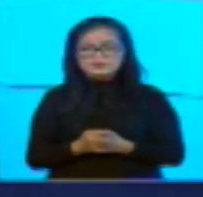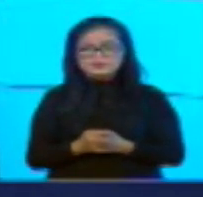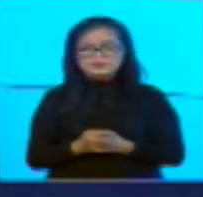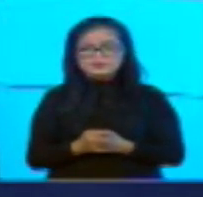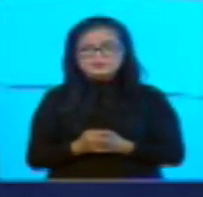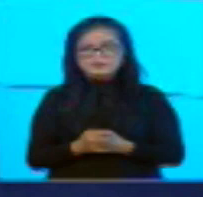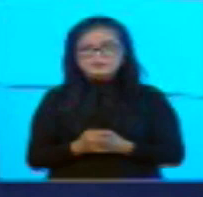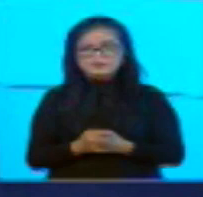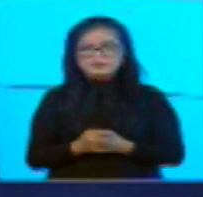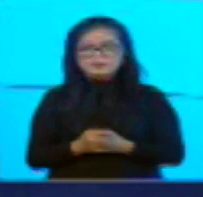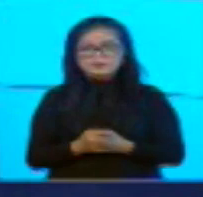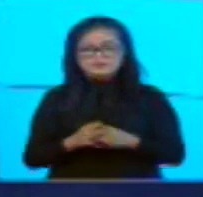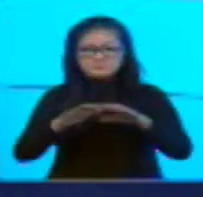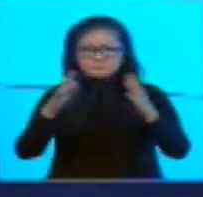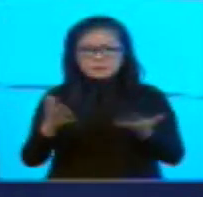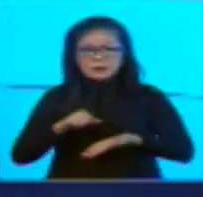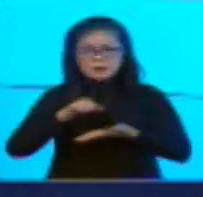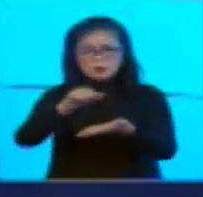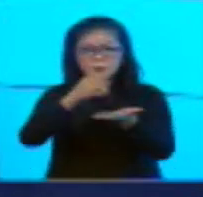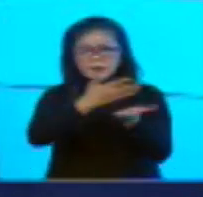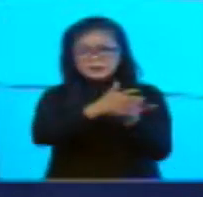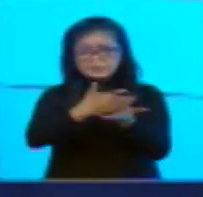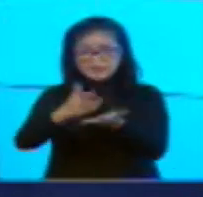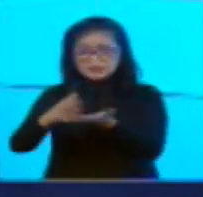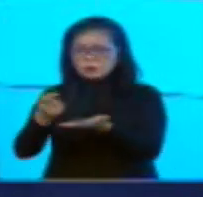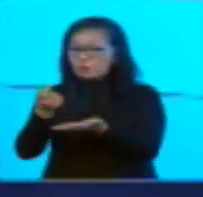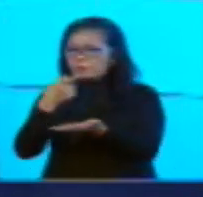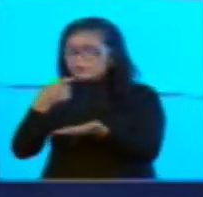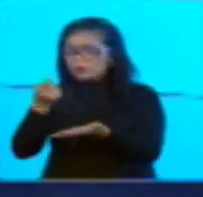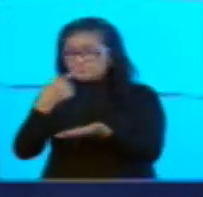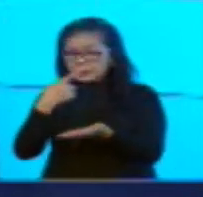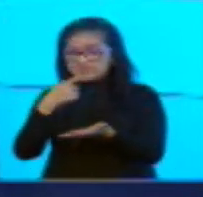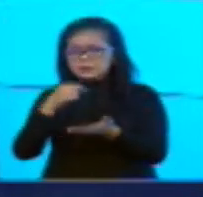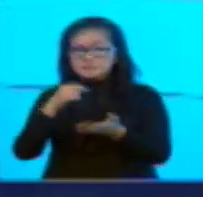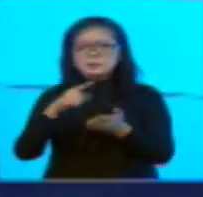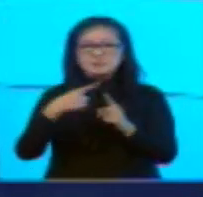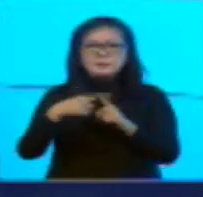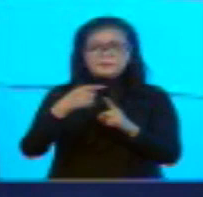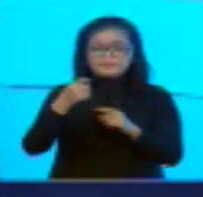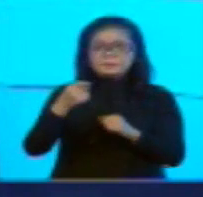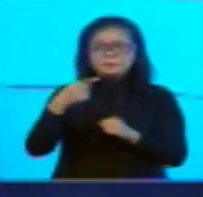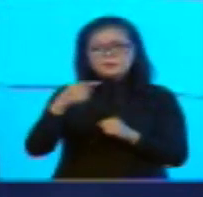sembako ini dan juga paket obat-obatan serta vitamin ini dan suplemen itu